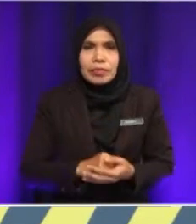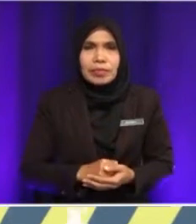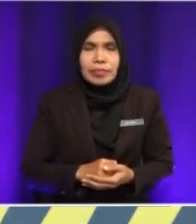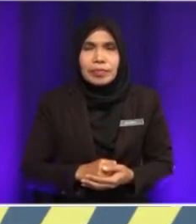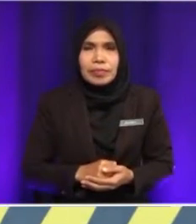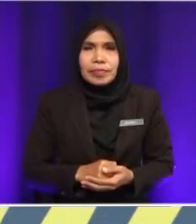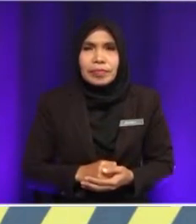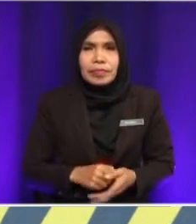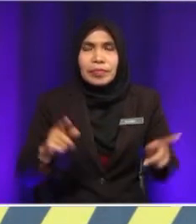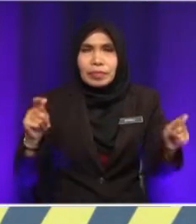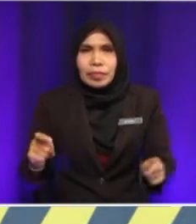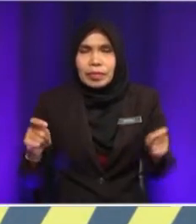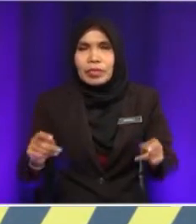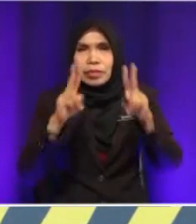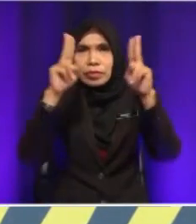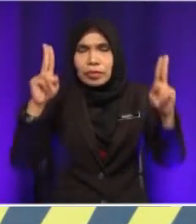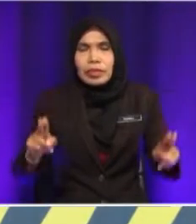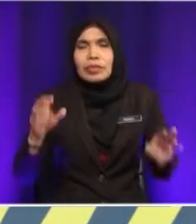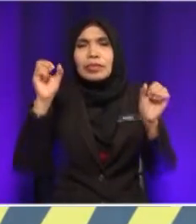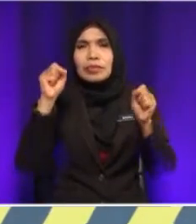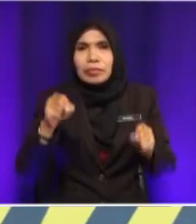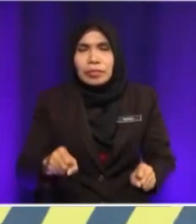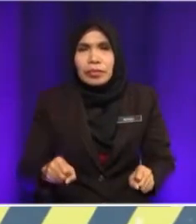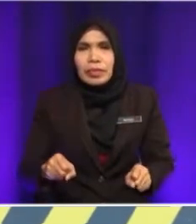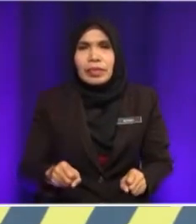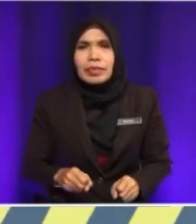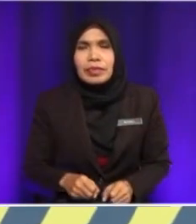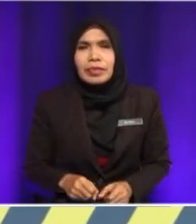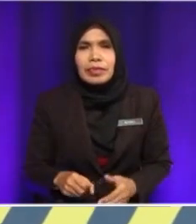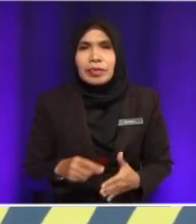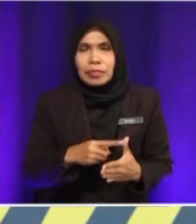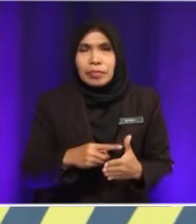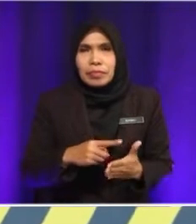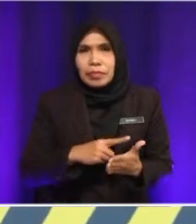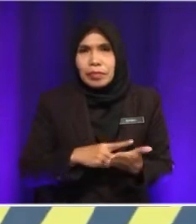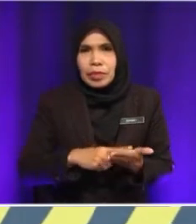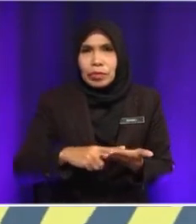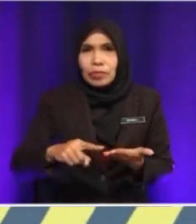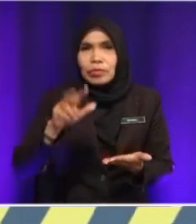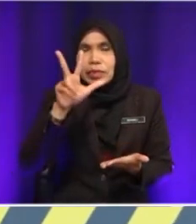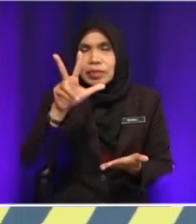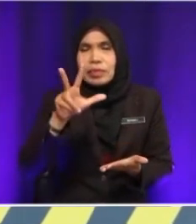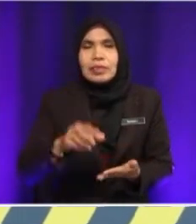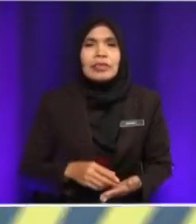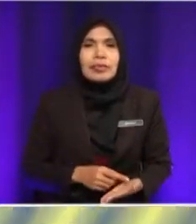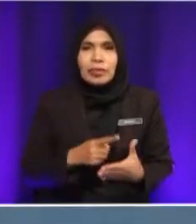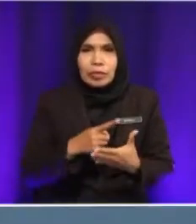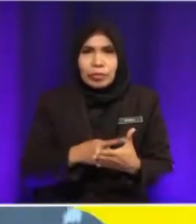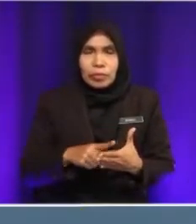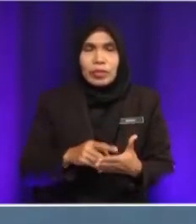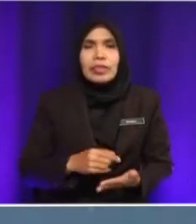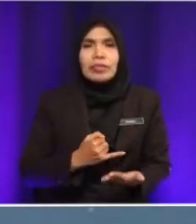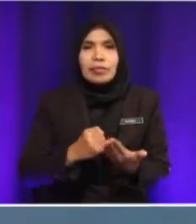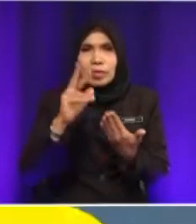boleh dimuliakan pada minggu ketiga dalam bulan Januari dan seterusnyalah pada Seminggu itu dan pada minggu yang